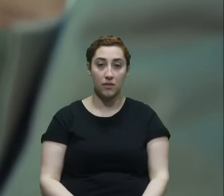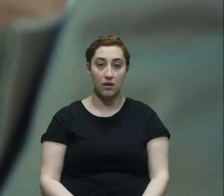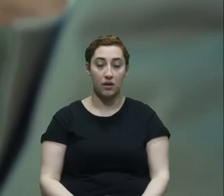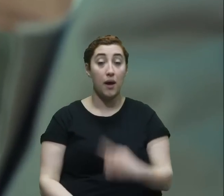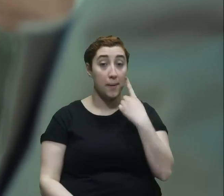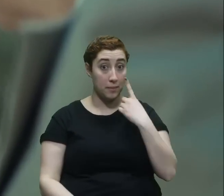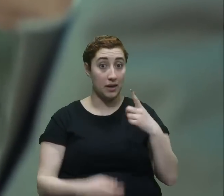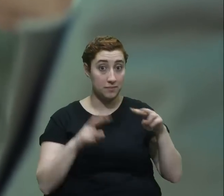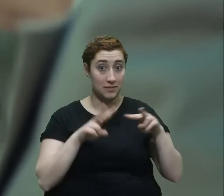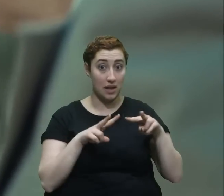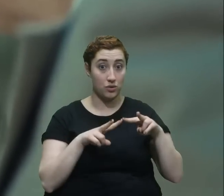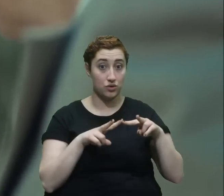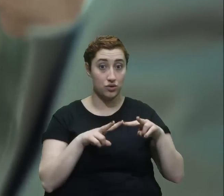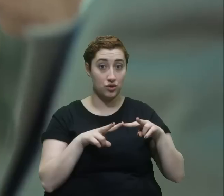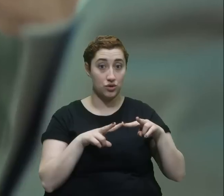Bak Miloş.